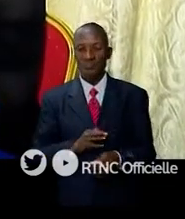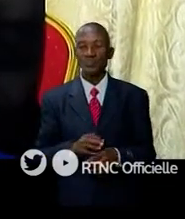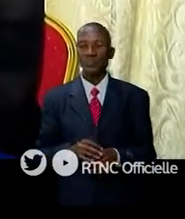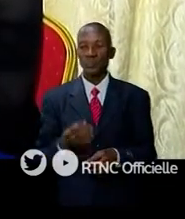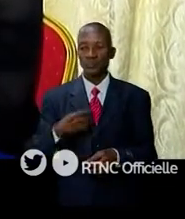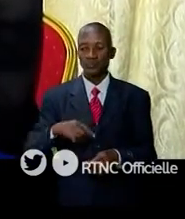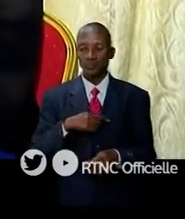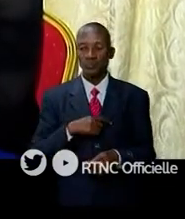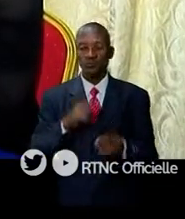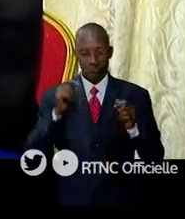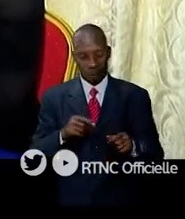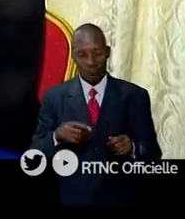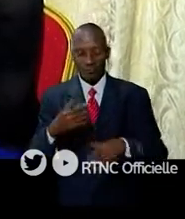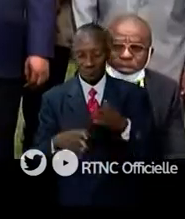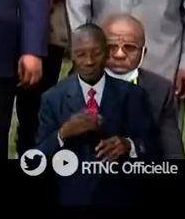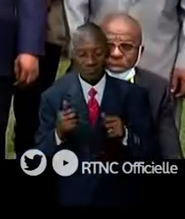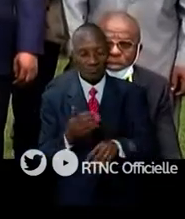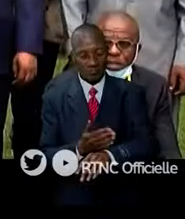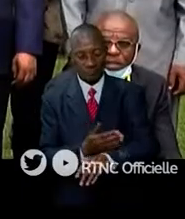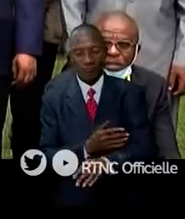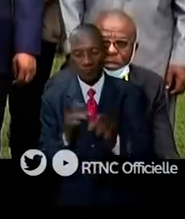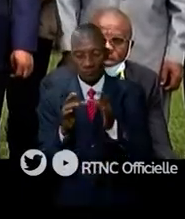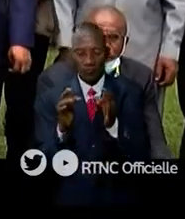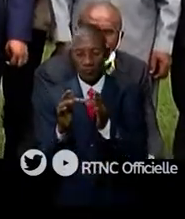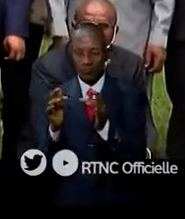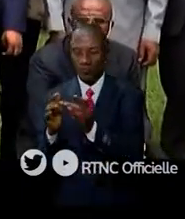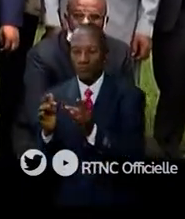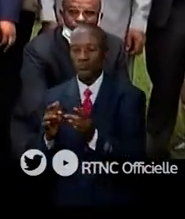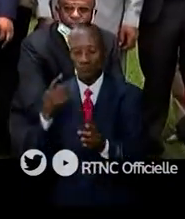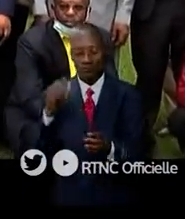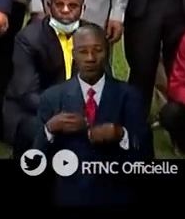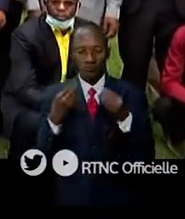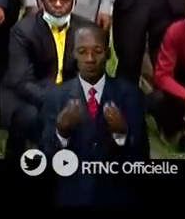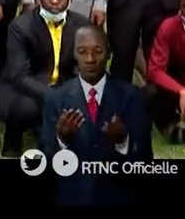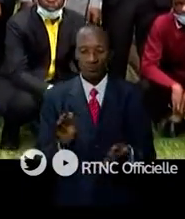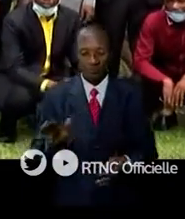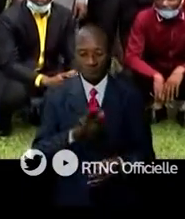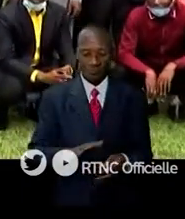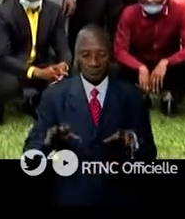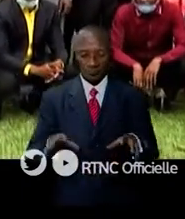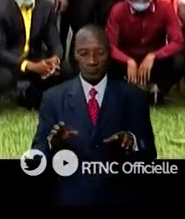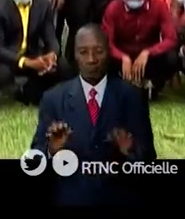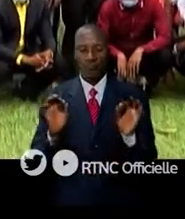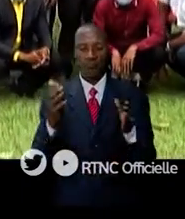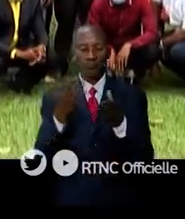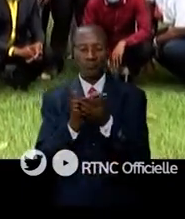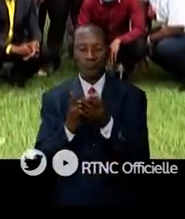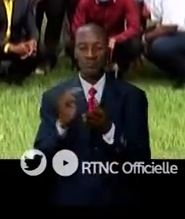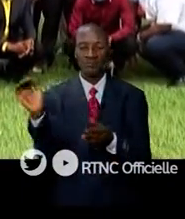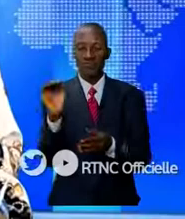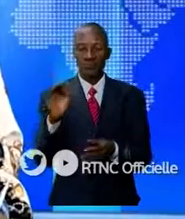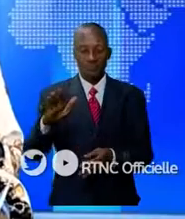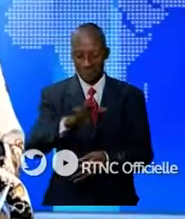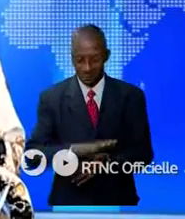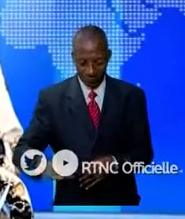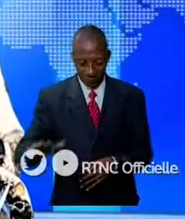lever l'option de poursuivre les consultations nécessaires en vue de doter les pays d'un nouveau document des politiques forestières